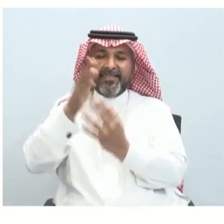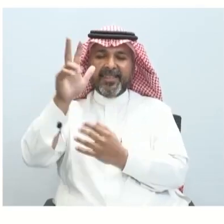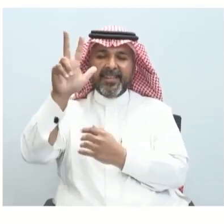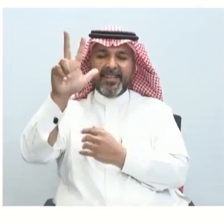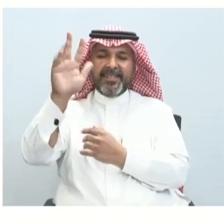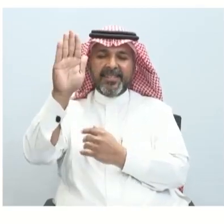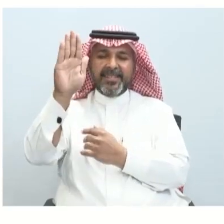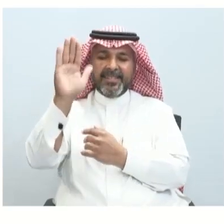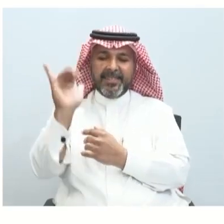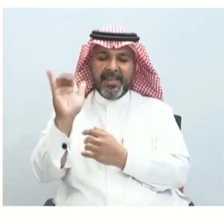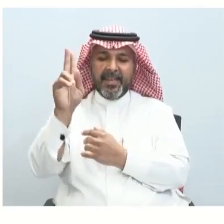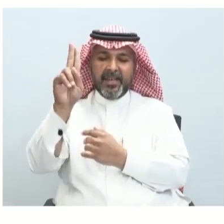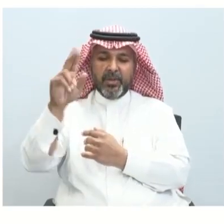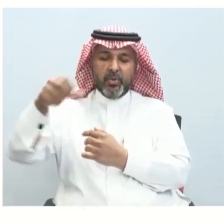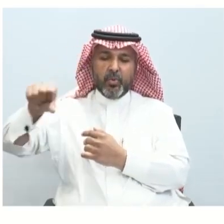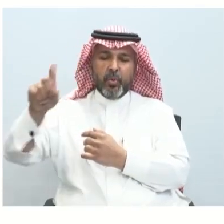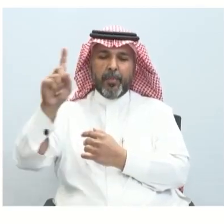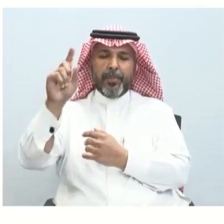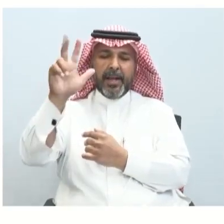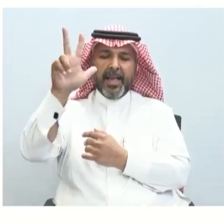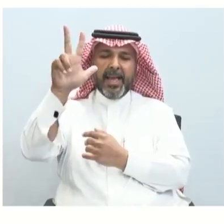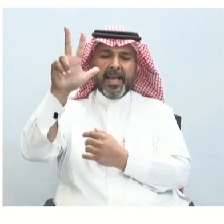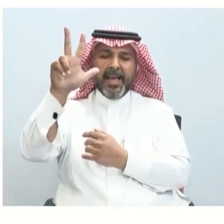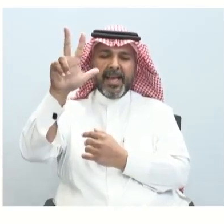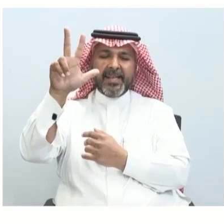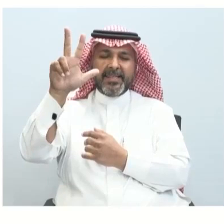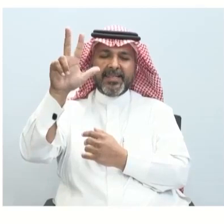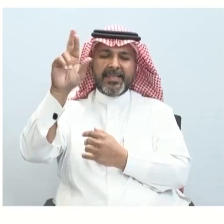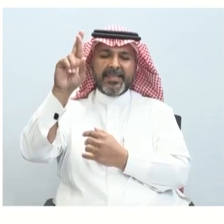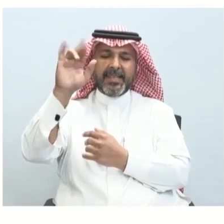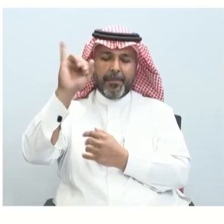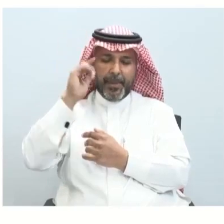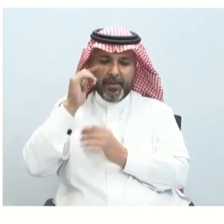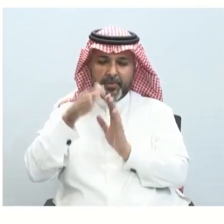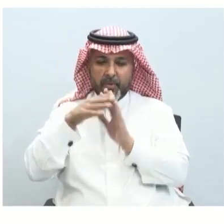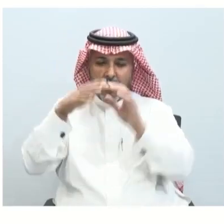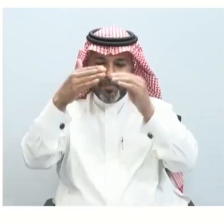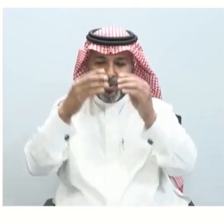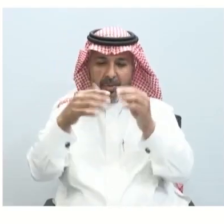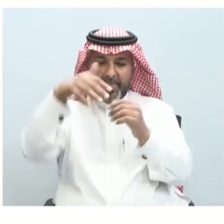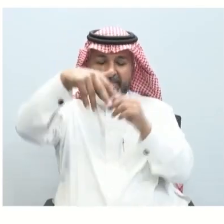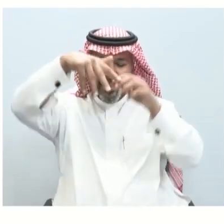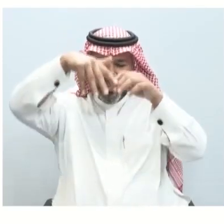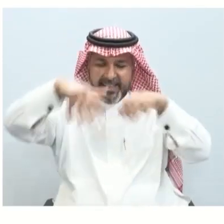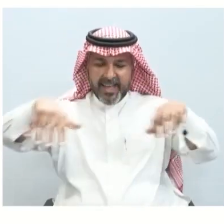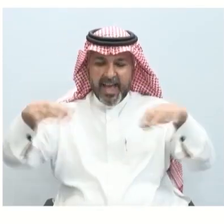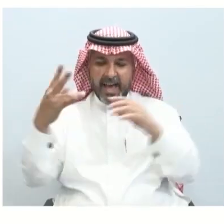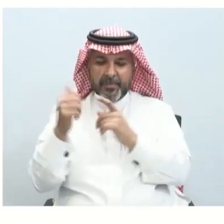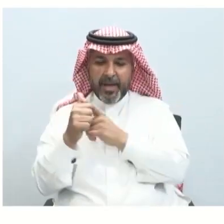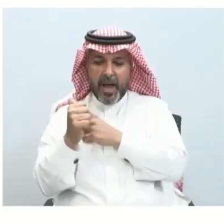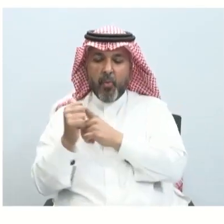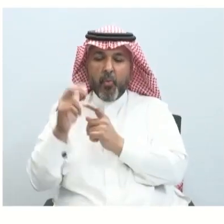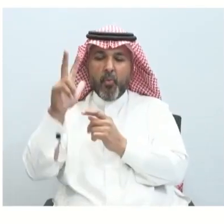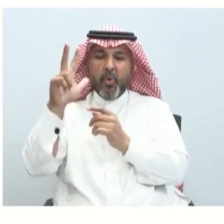يتساءل هنا بان الانقسام المتساوي عباره عن اربع مراحل في المرحله الاولى يظهر معنا هنا الطور النهائي كذلك